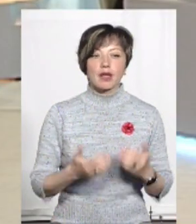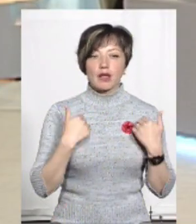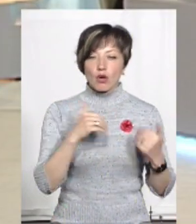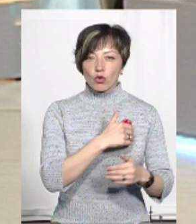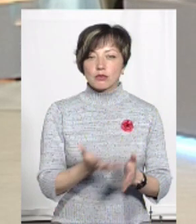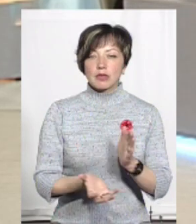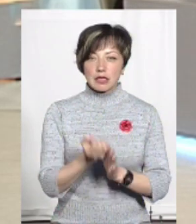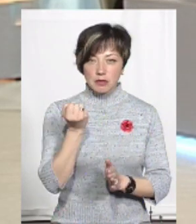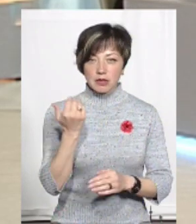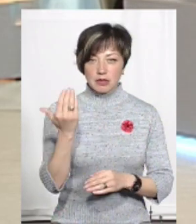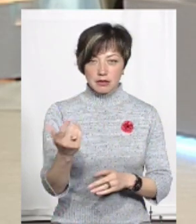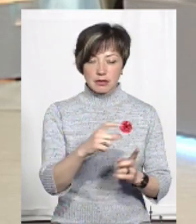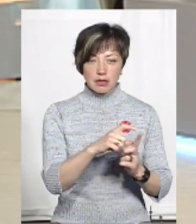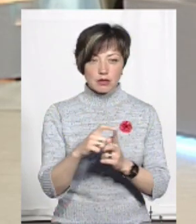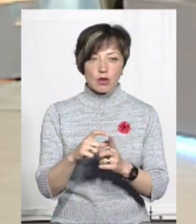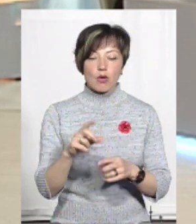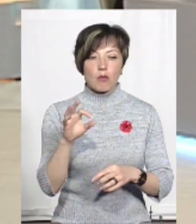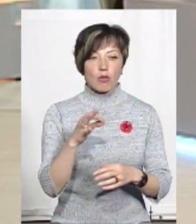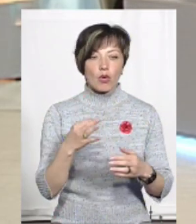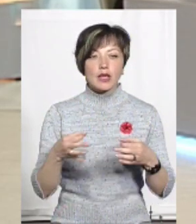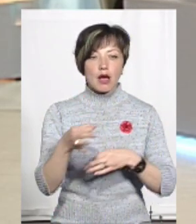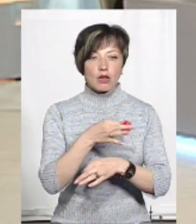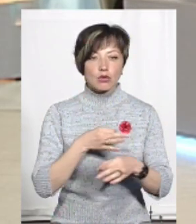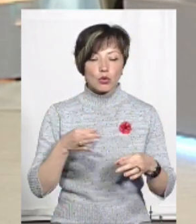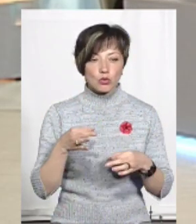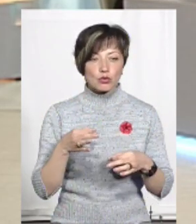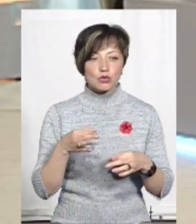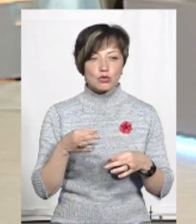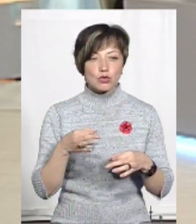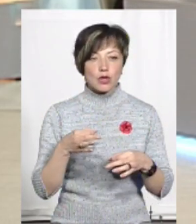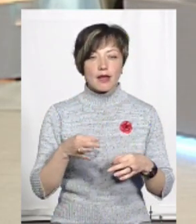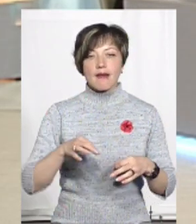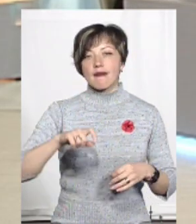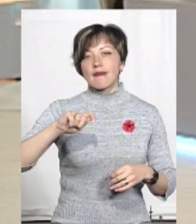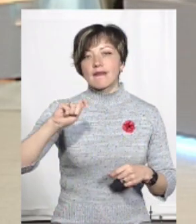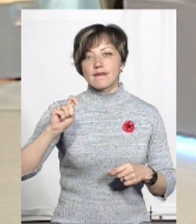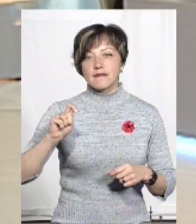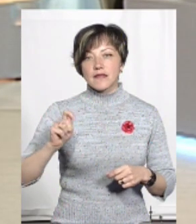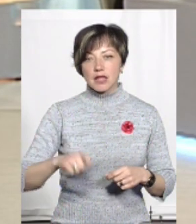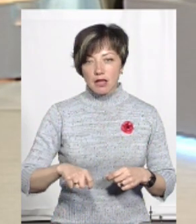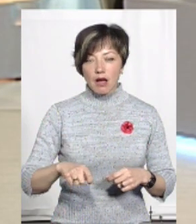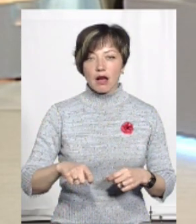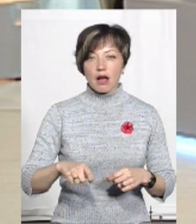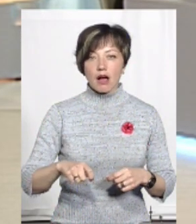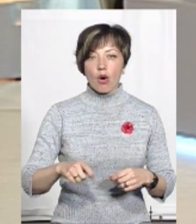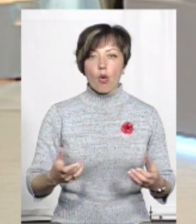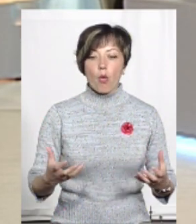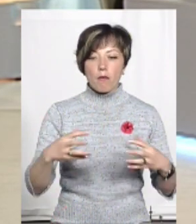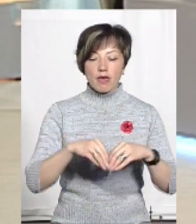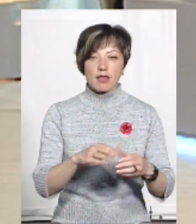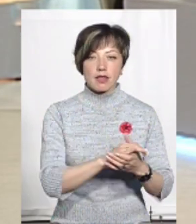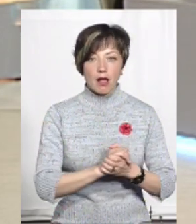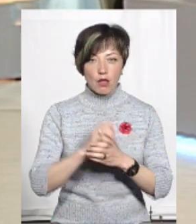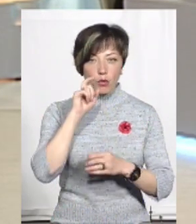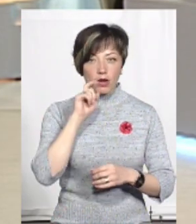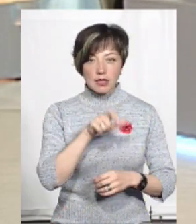тезу колеги по діалогу, в тому, що війна, вона насправді об'єднала українців. І це, до речі,